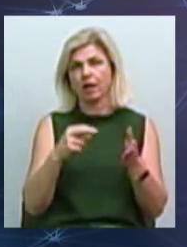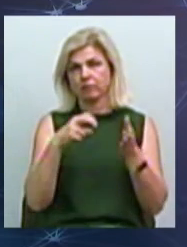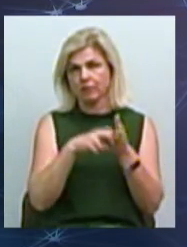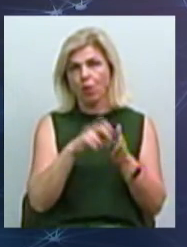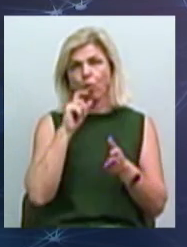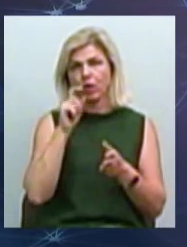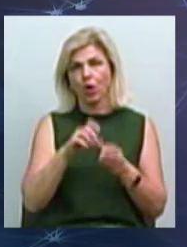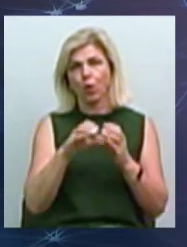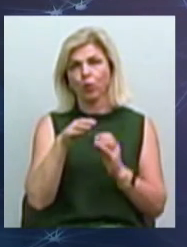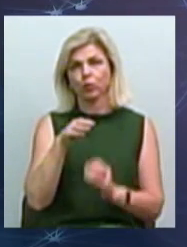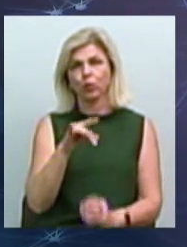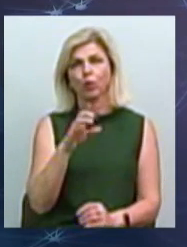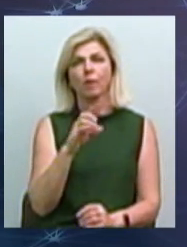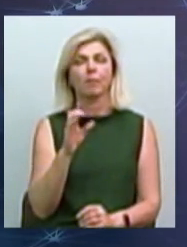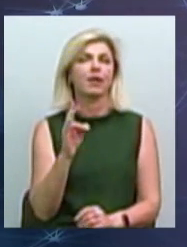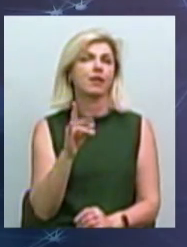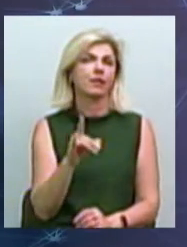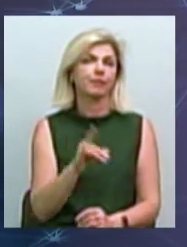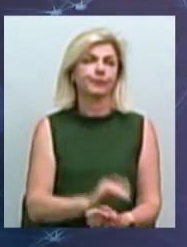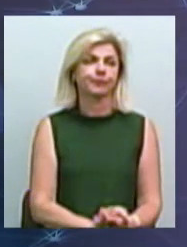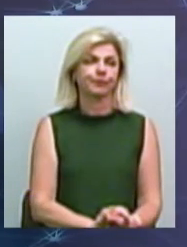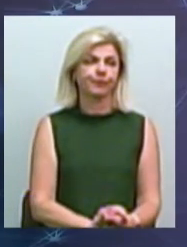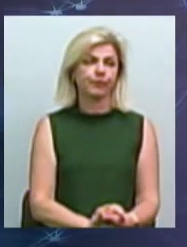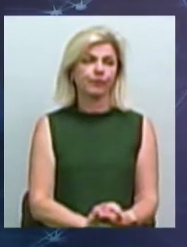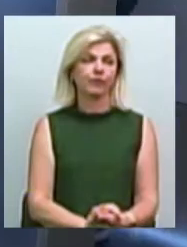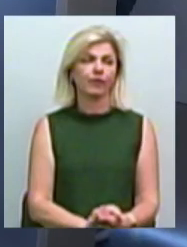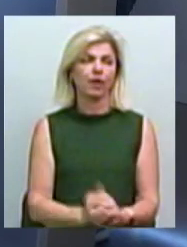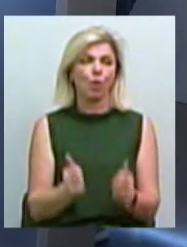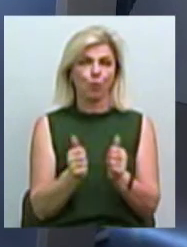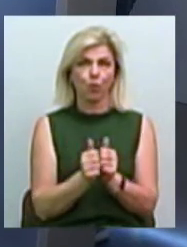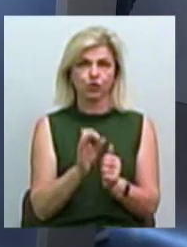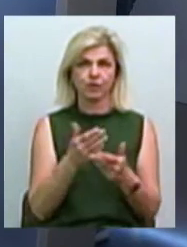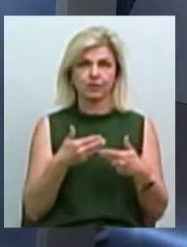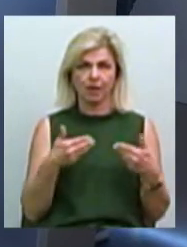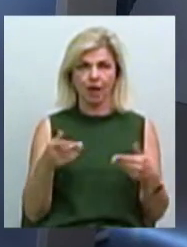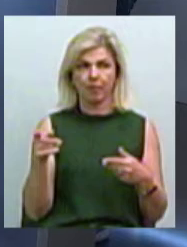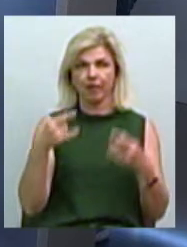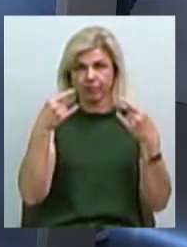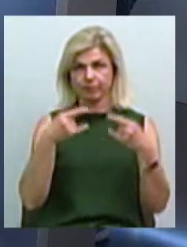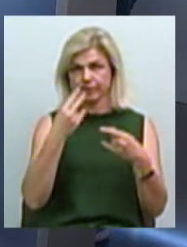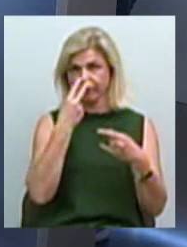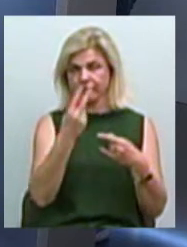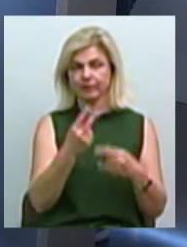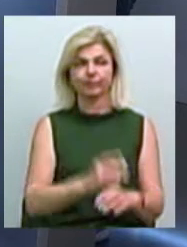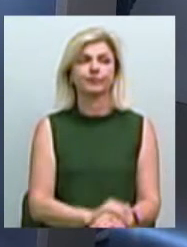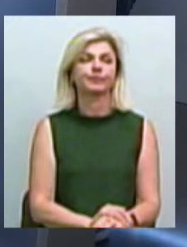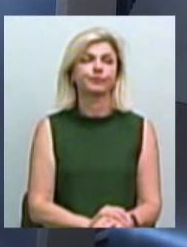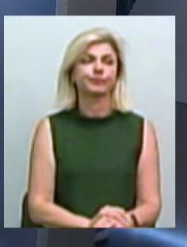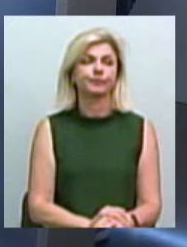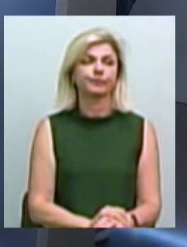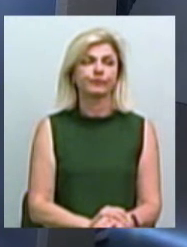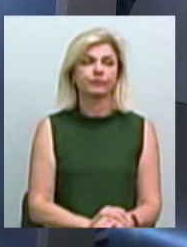турбины. Так, до речі, поруч із нами ви бачите на екрані відео із декількох миколаївських